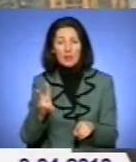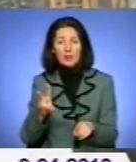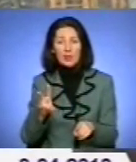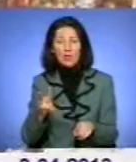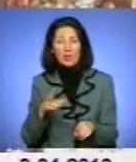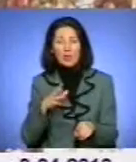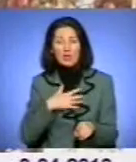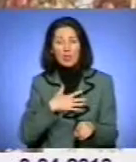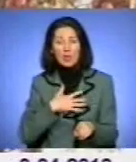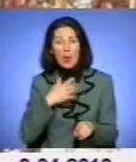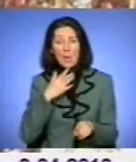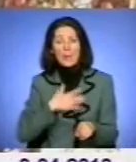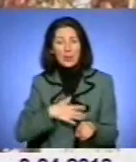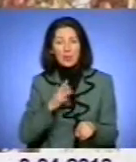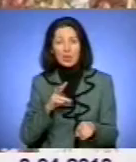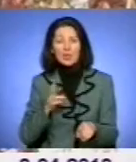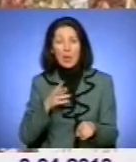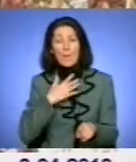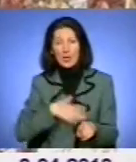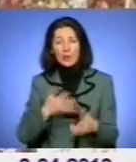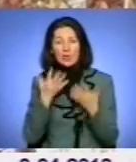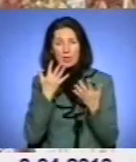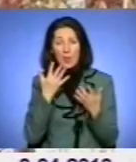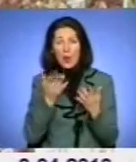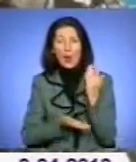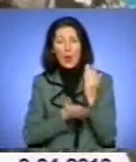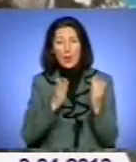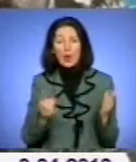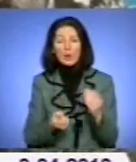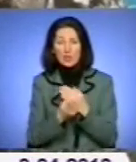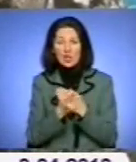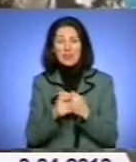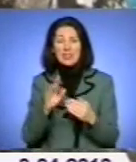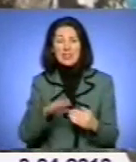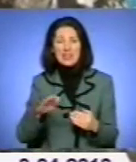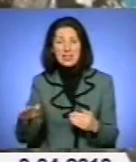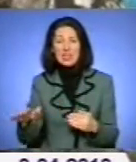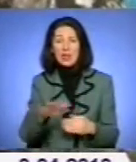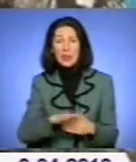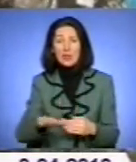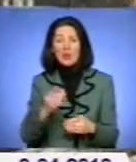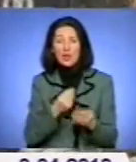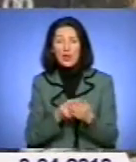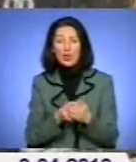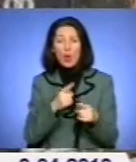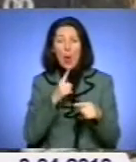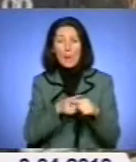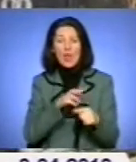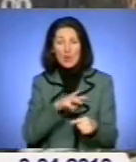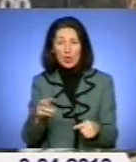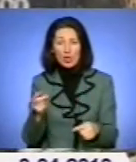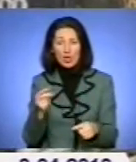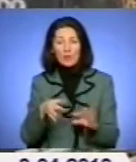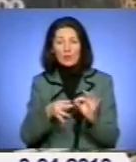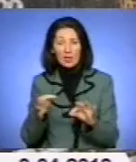Приємний запах. Також найближчим часом у парку Шевченка з'явиться дитячий майданчик вартістю 500 000 гривень. Детальніше про це у